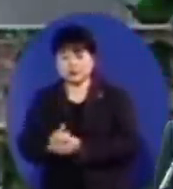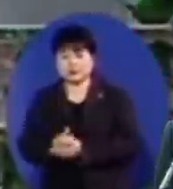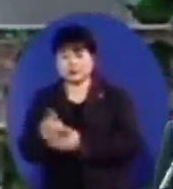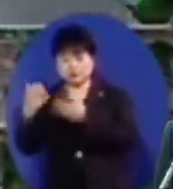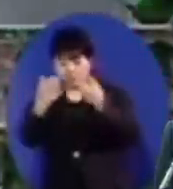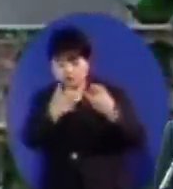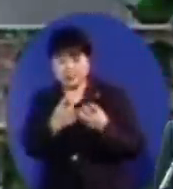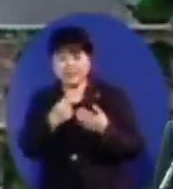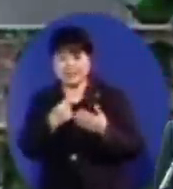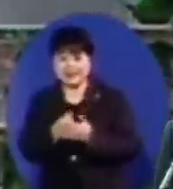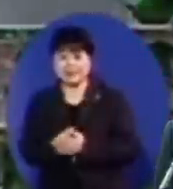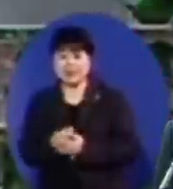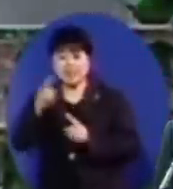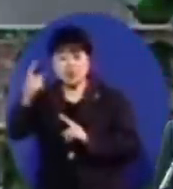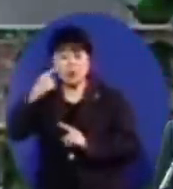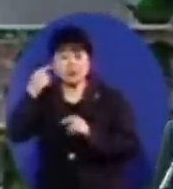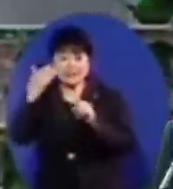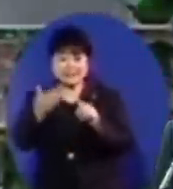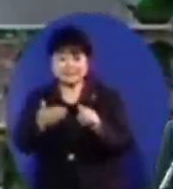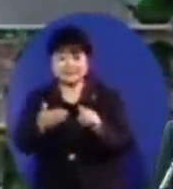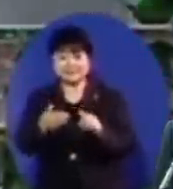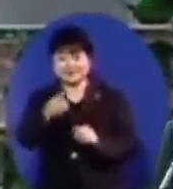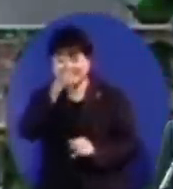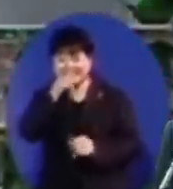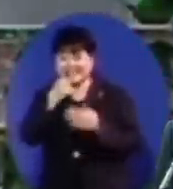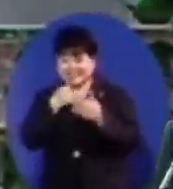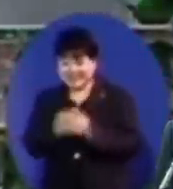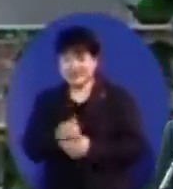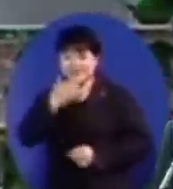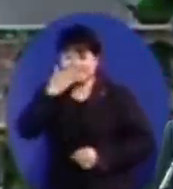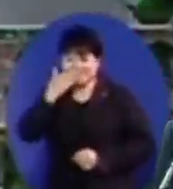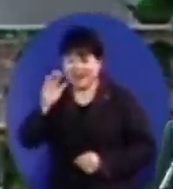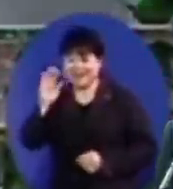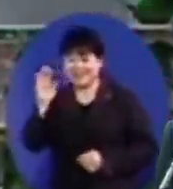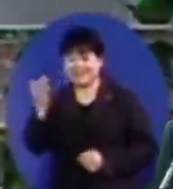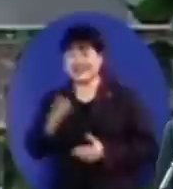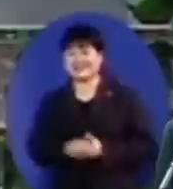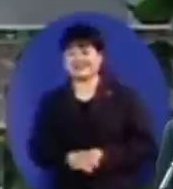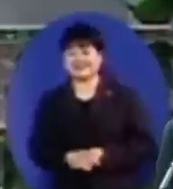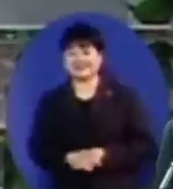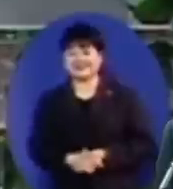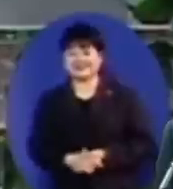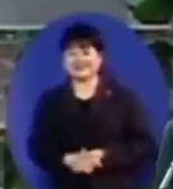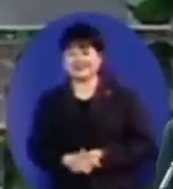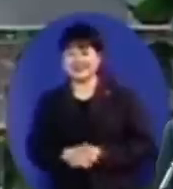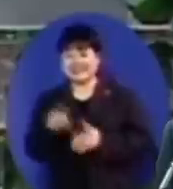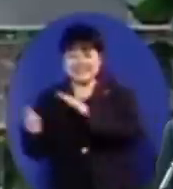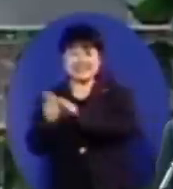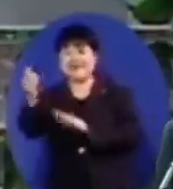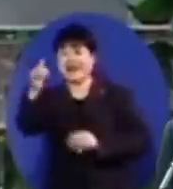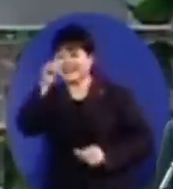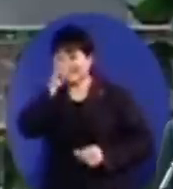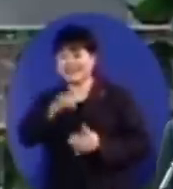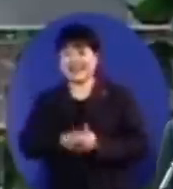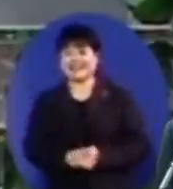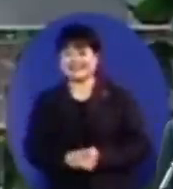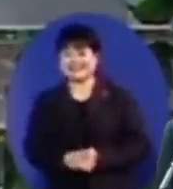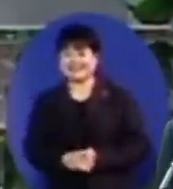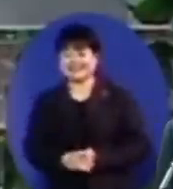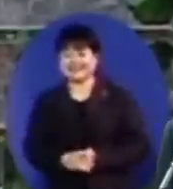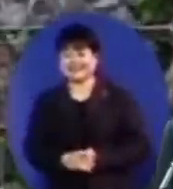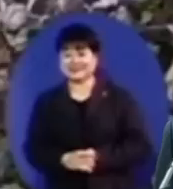충만한 영혼 목사가 들어왔기 때문인 것입니다. 그러므로 희망이 있어요.